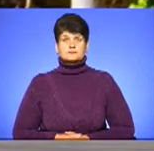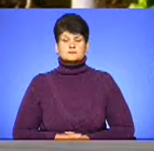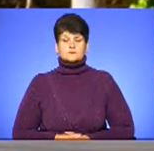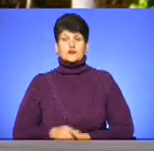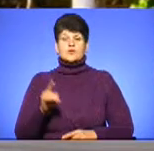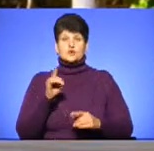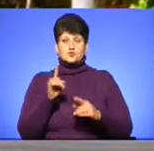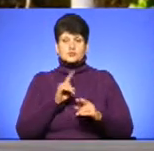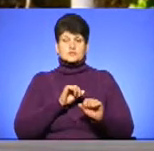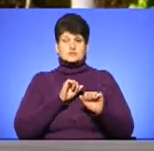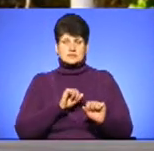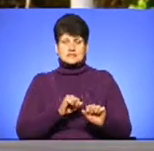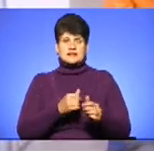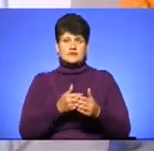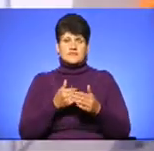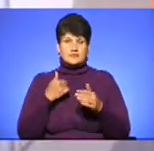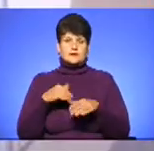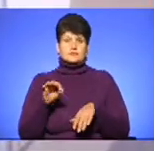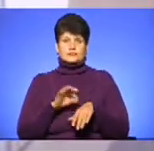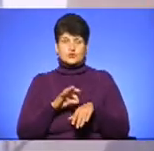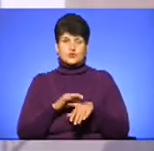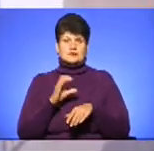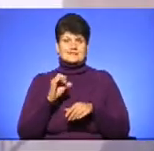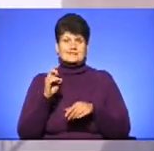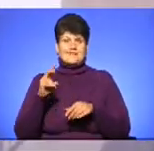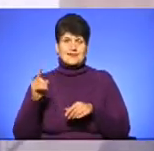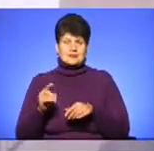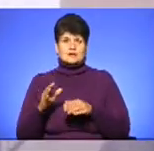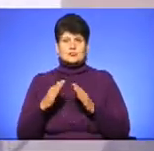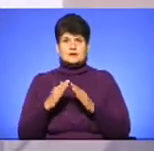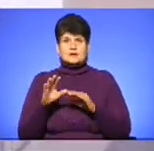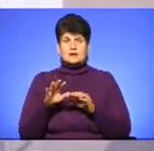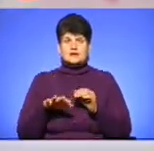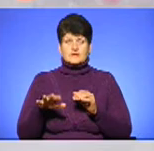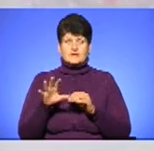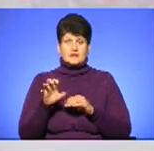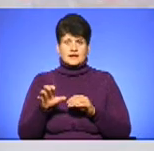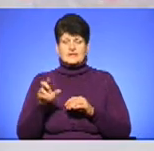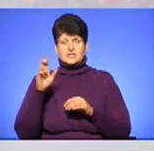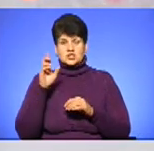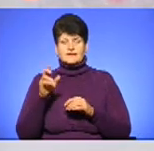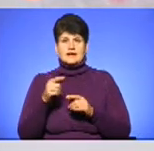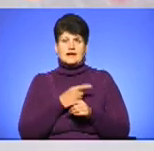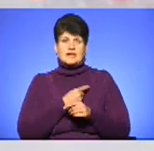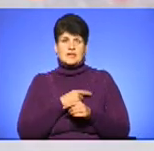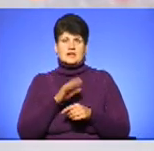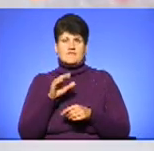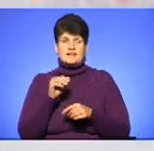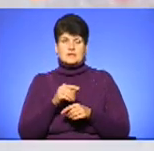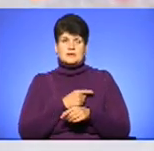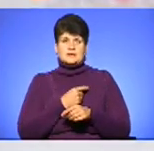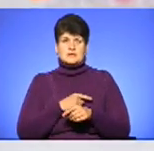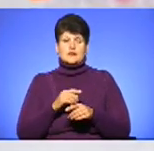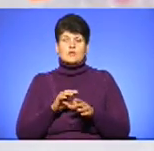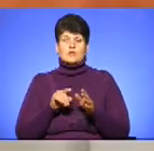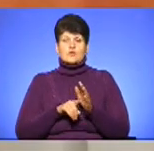Щоб убезпечити від інфікування сказом домашніх тварин, на території Тернополя Державна лікарня ветеринарної медицини запровадила